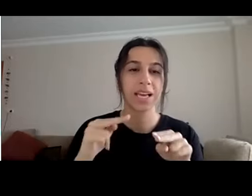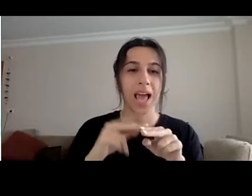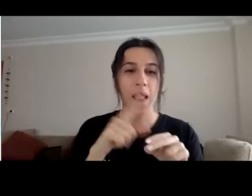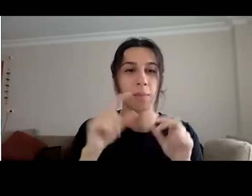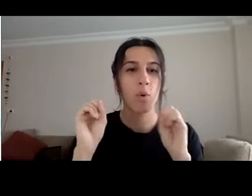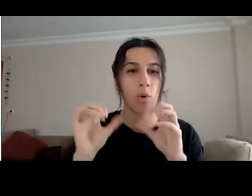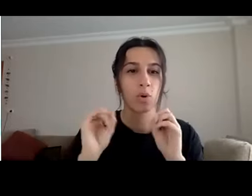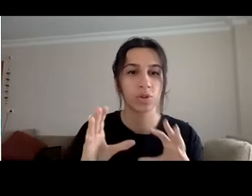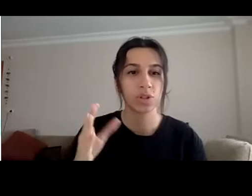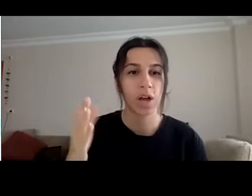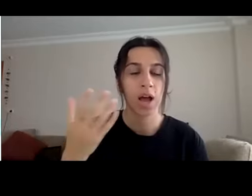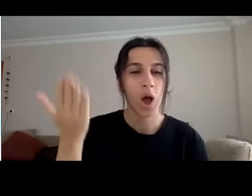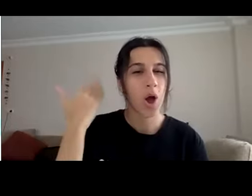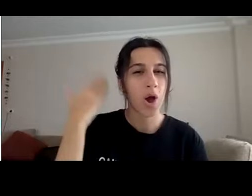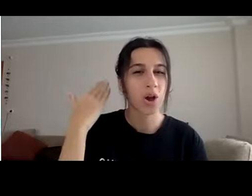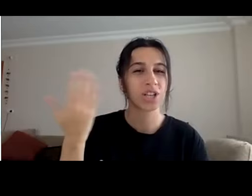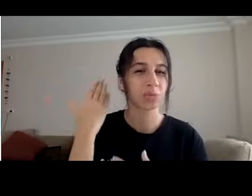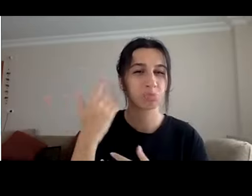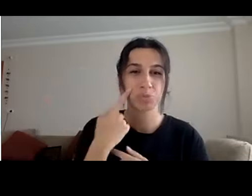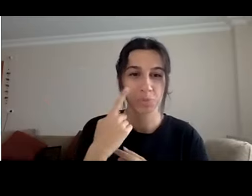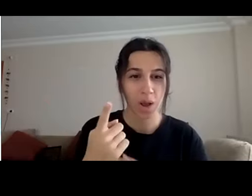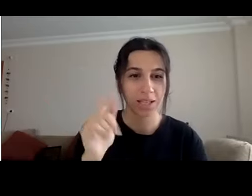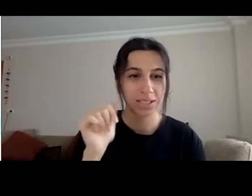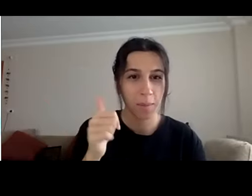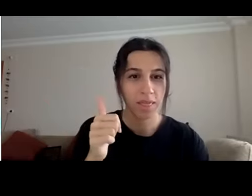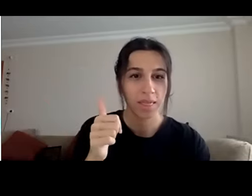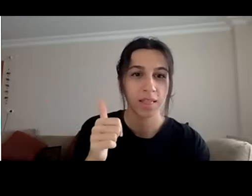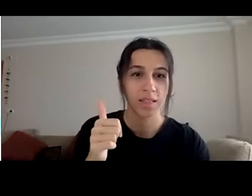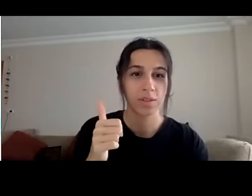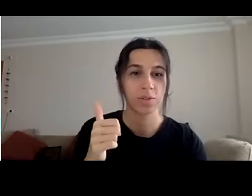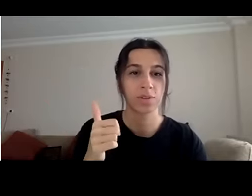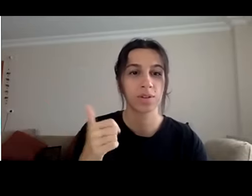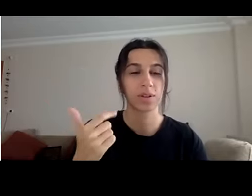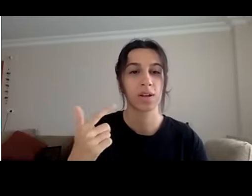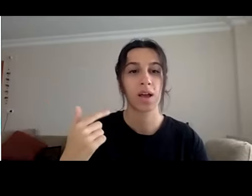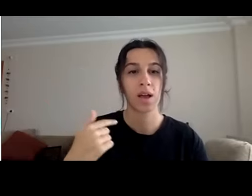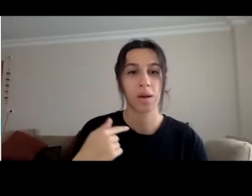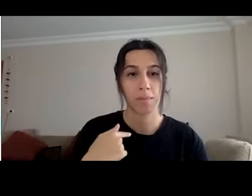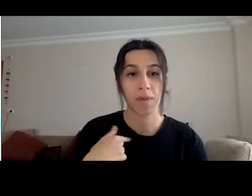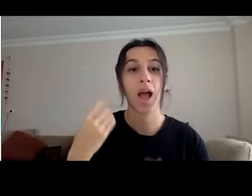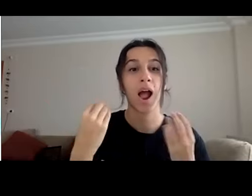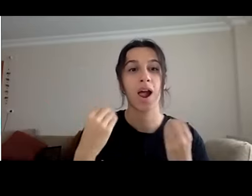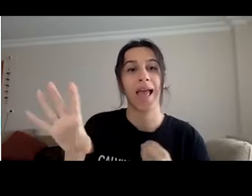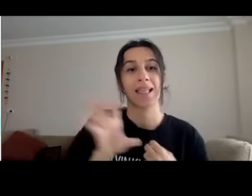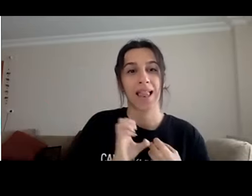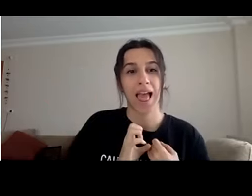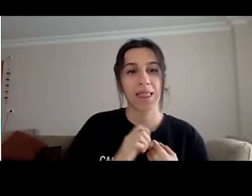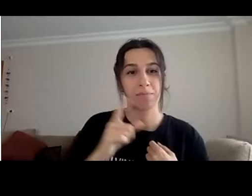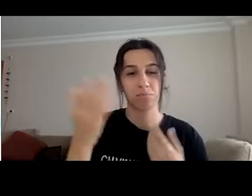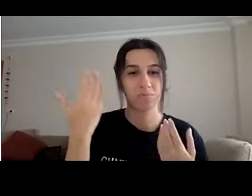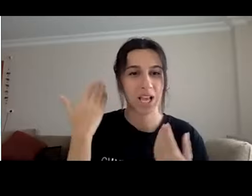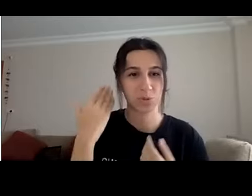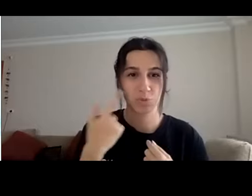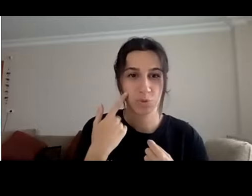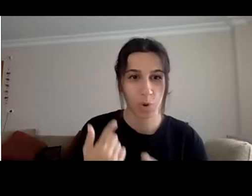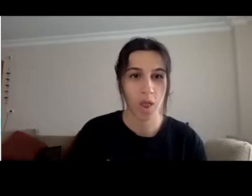Hoca'nın özgeçmişine baktığımız zaman çok beni etkileyen bir özgeçmişi var. Önce